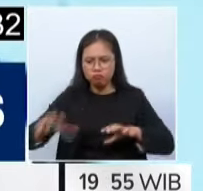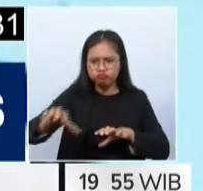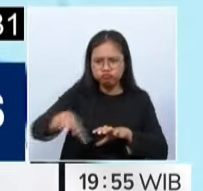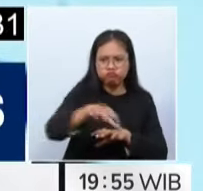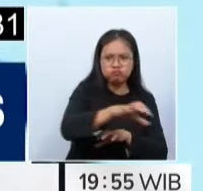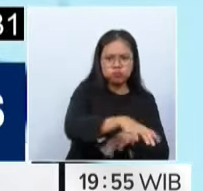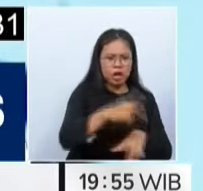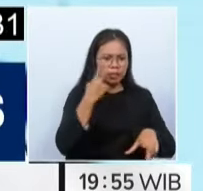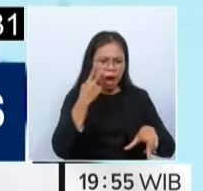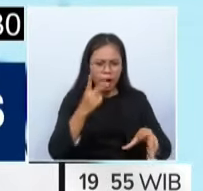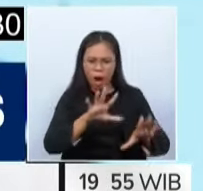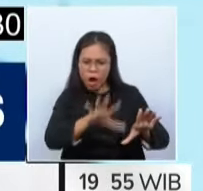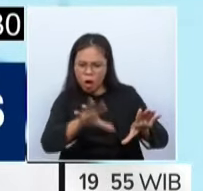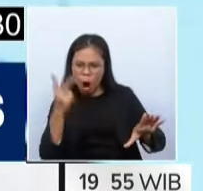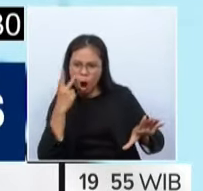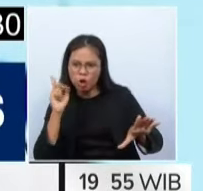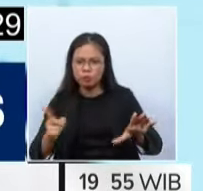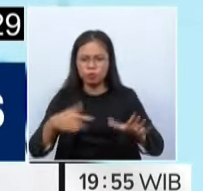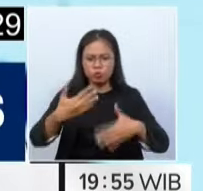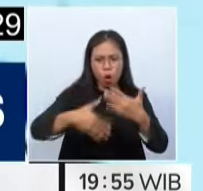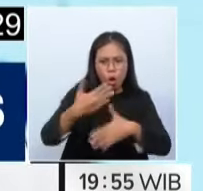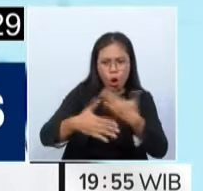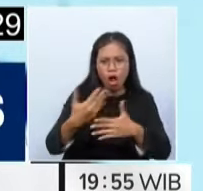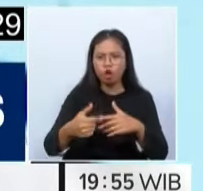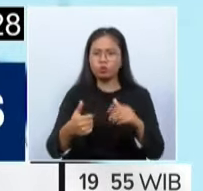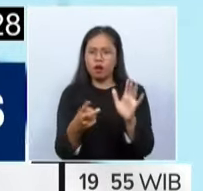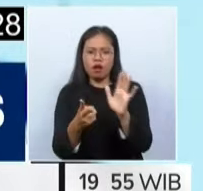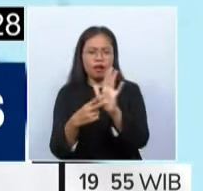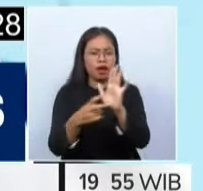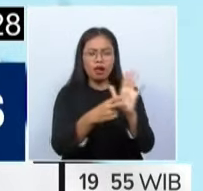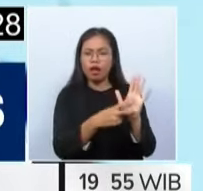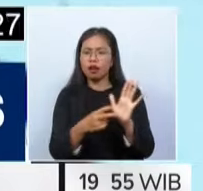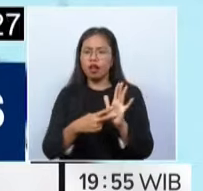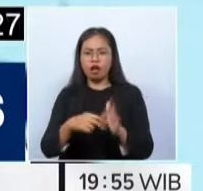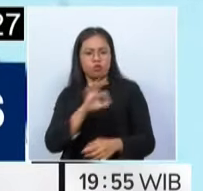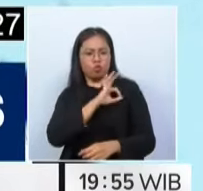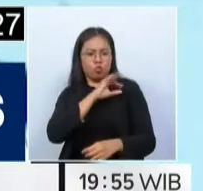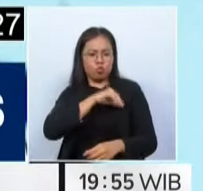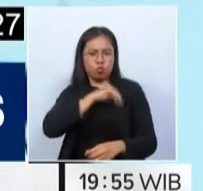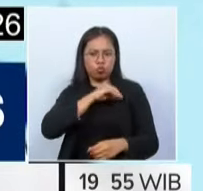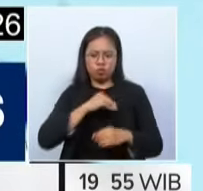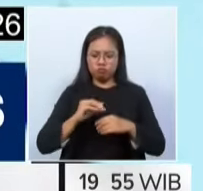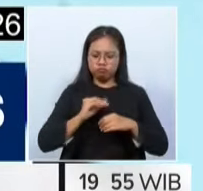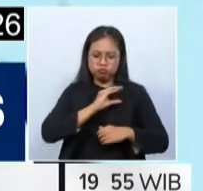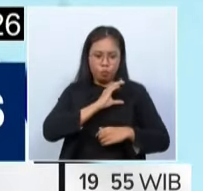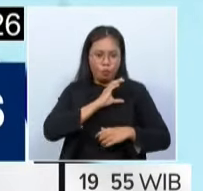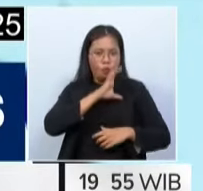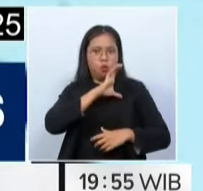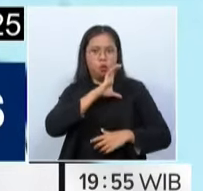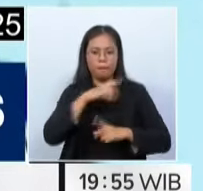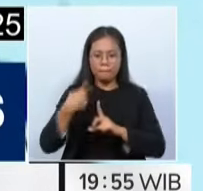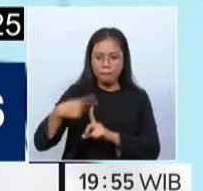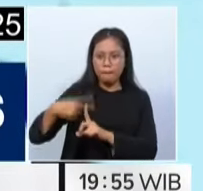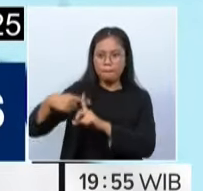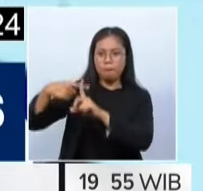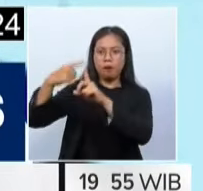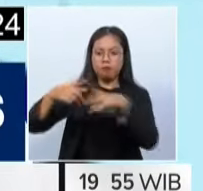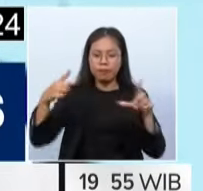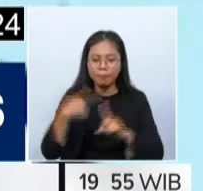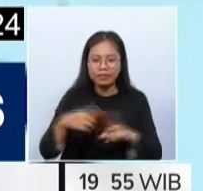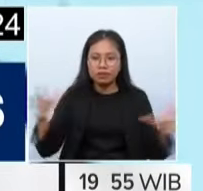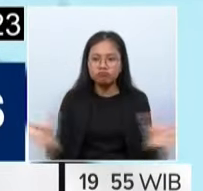harus hirisasi supaya nilai tambah berpuluh-puluh kali naik kita kumpulkan kekuatan